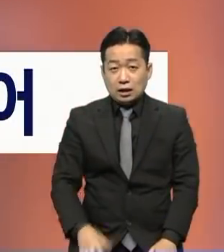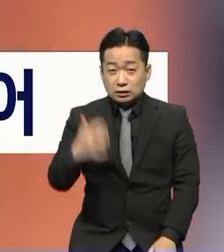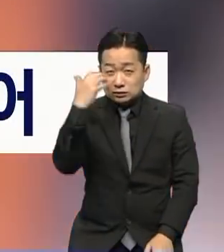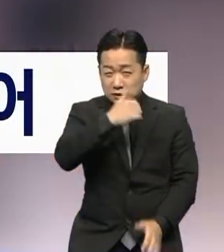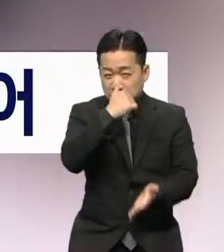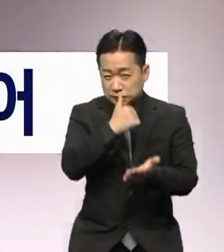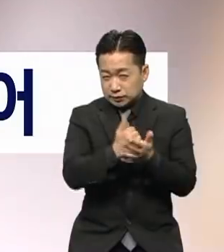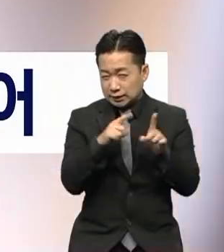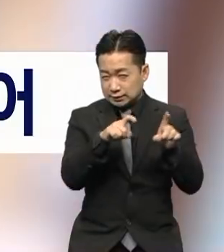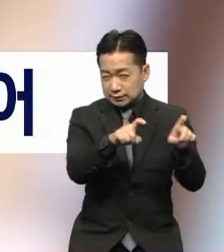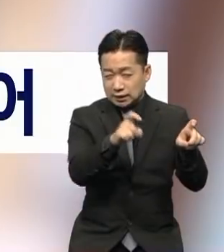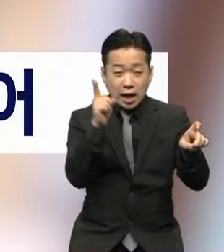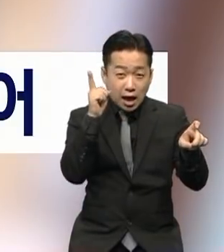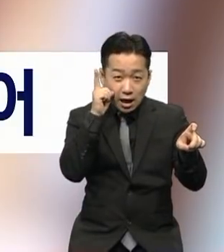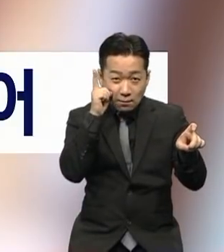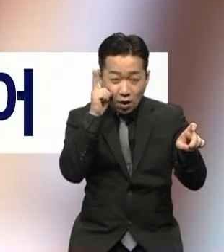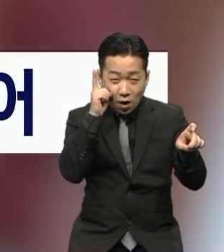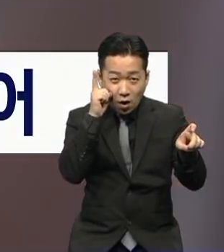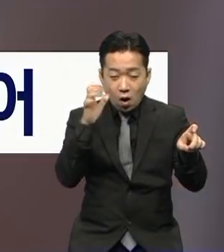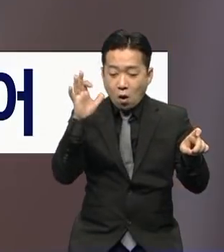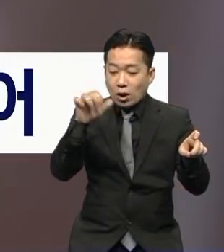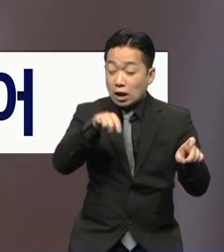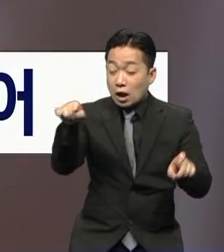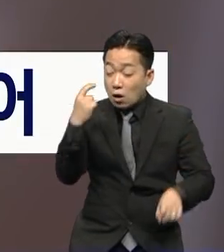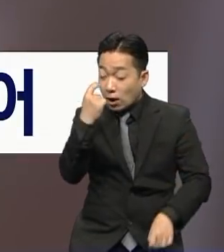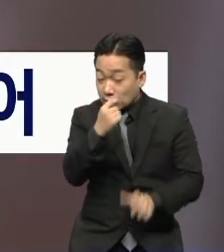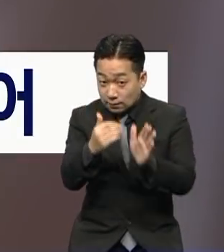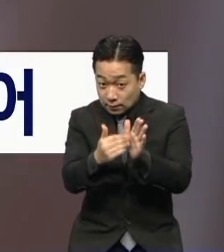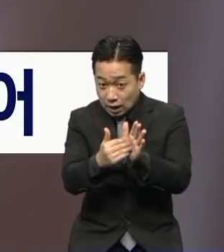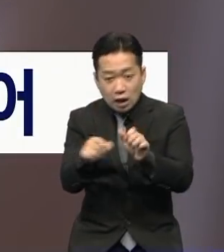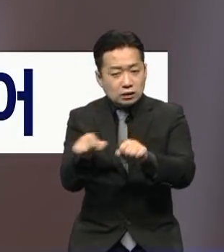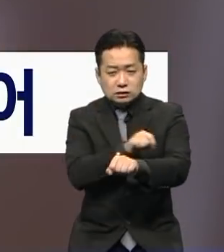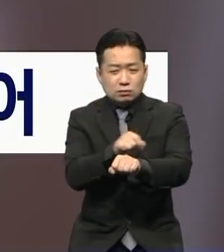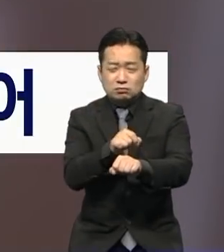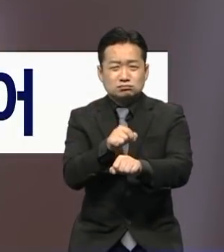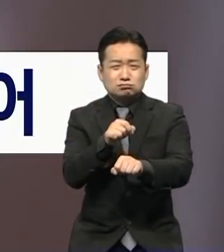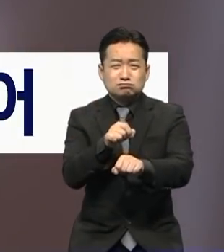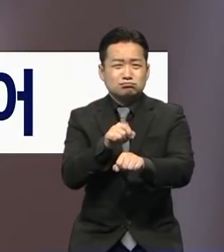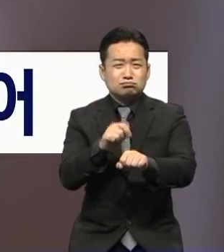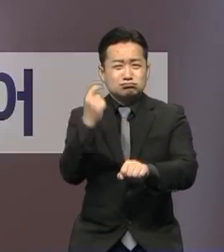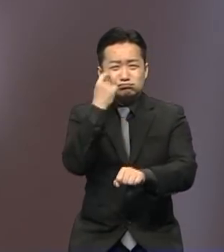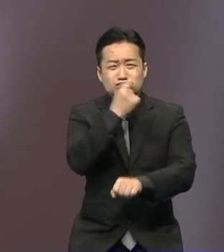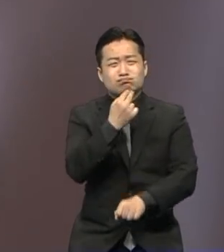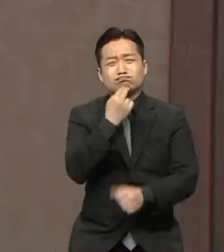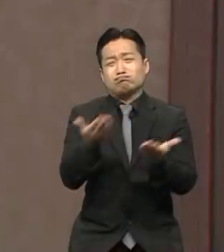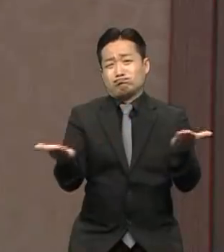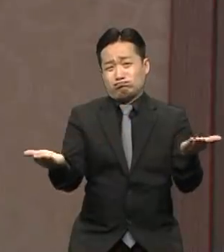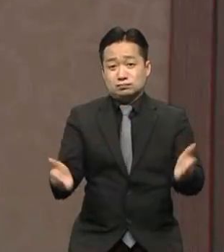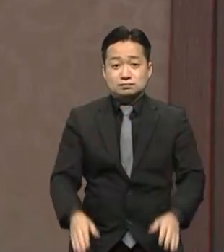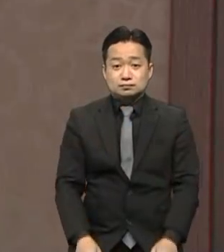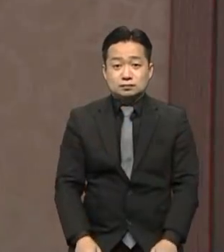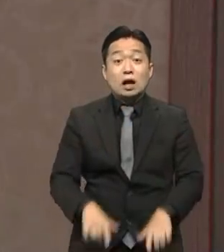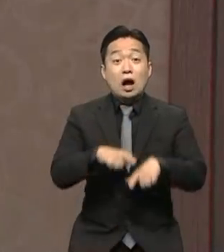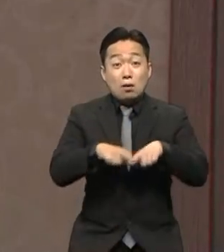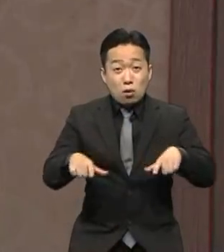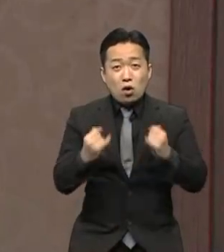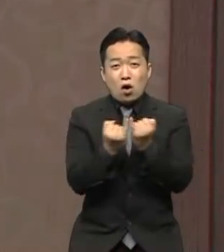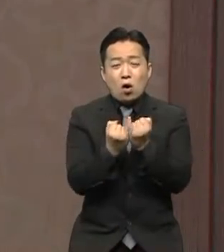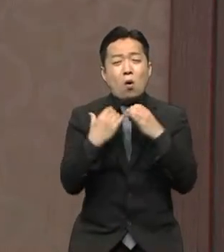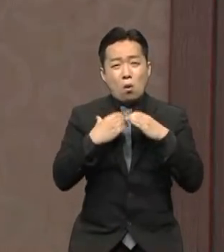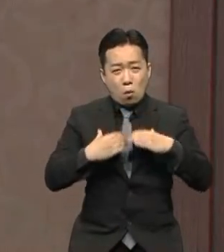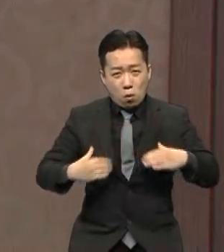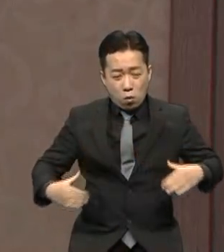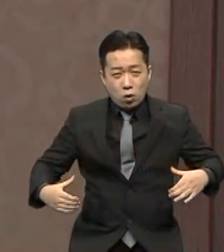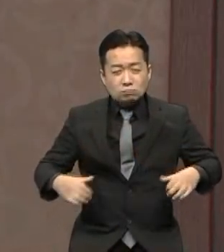의심한 경찰이 휴대전화와 화장실 등을 확인했는데 특별한 혐의점을 발견하지 못했습니다. A씨는 평소 여성 복장을